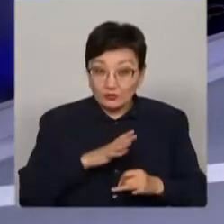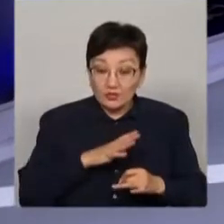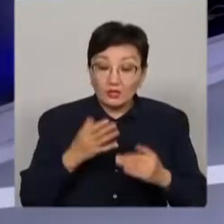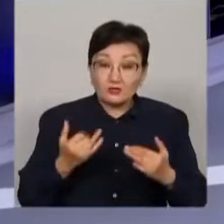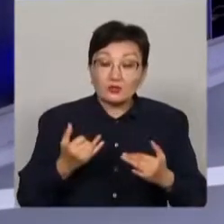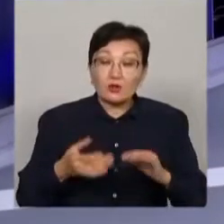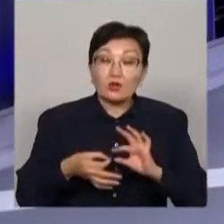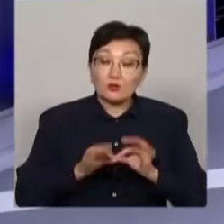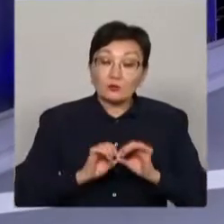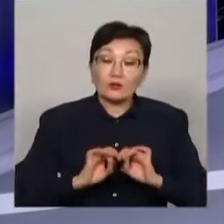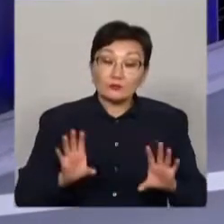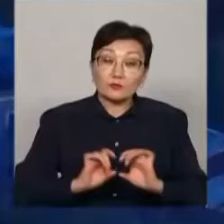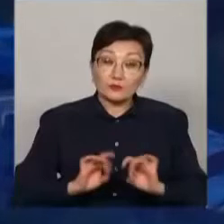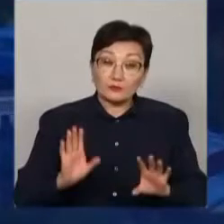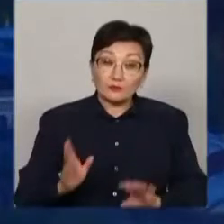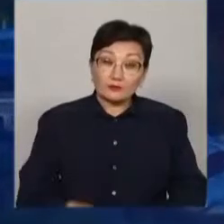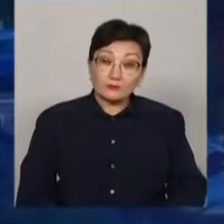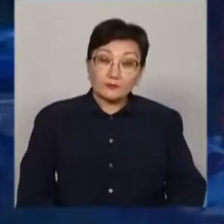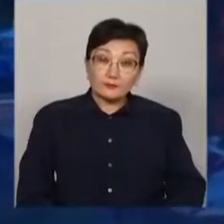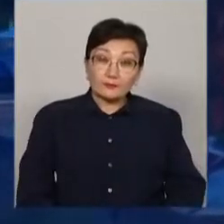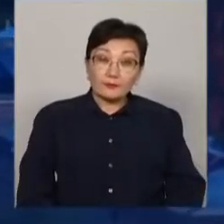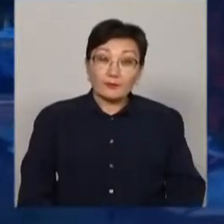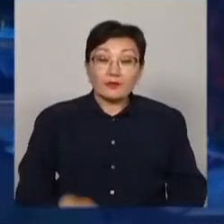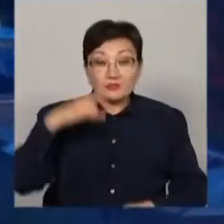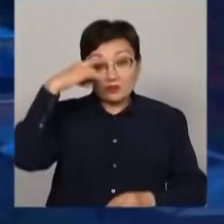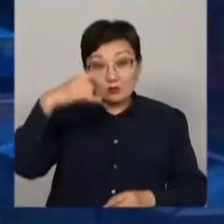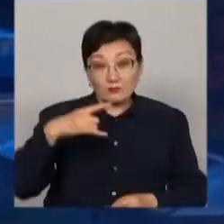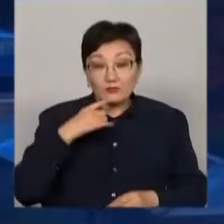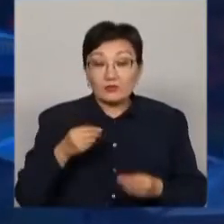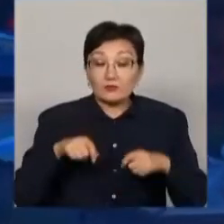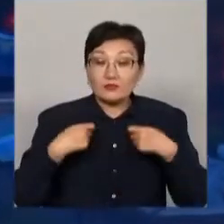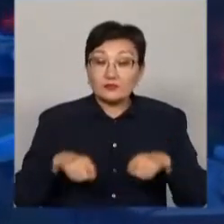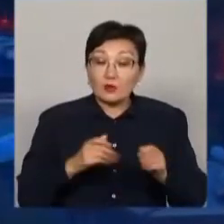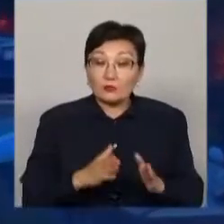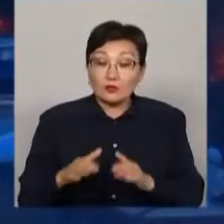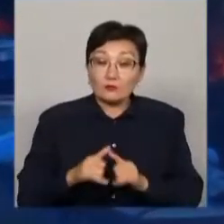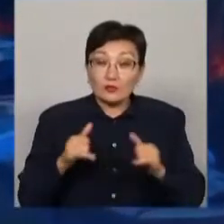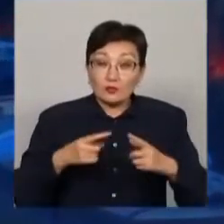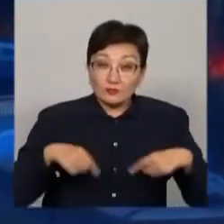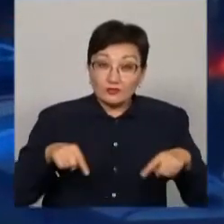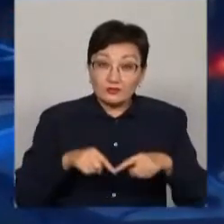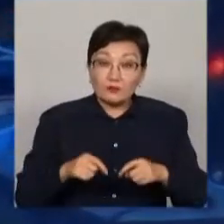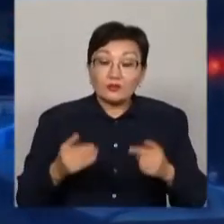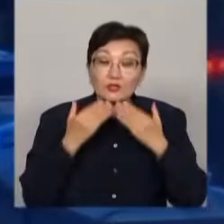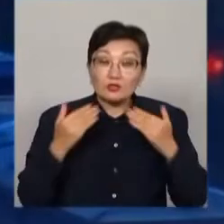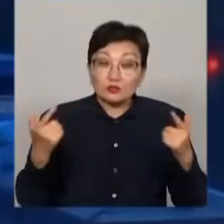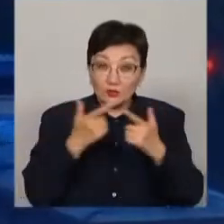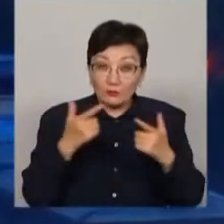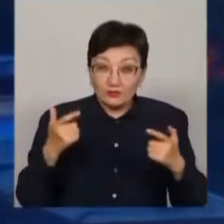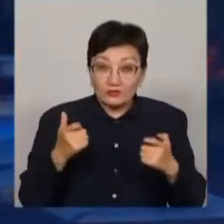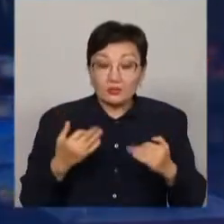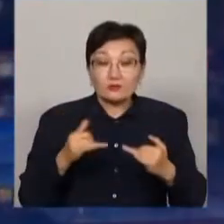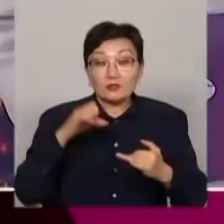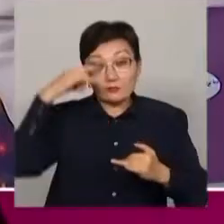Қазір толығырақ баяндаймын. Елдегі қаржы нарығын реттеу және дамыту агенттігі берген соңғы ақпарға сүйенсек,